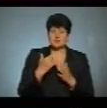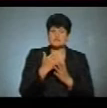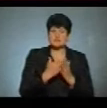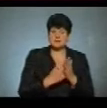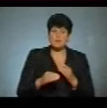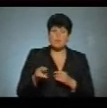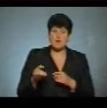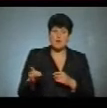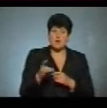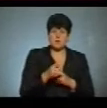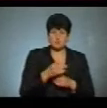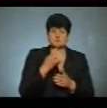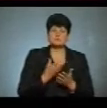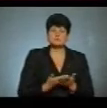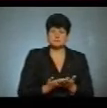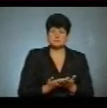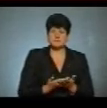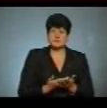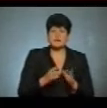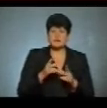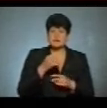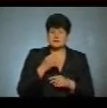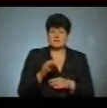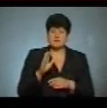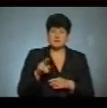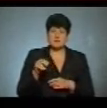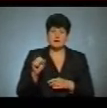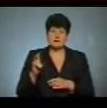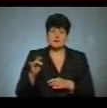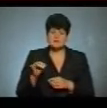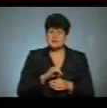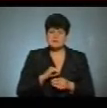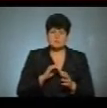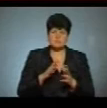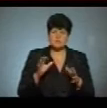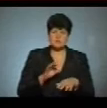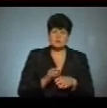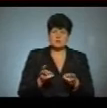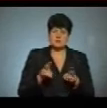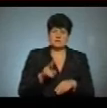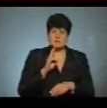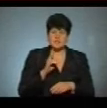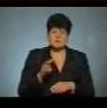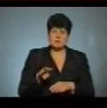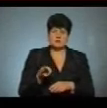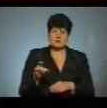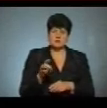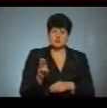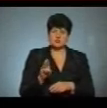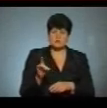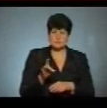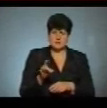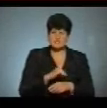по районах виглядає так. Як сказав Володимир Паничев, найбільше хворих залишається у Кременецькому, Монастирському і Шумському